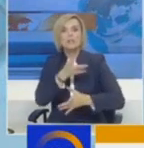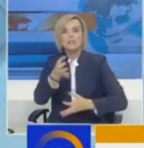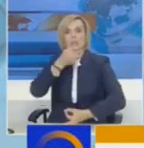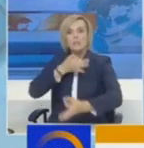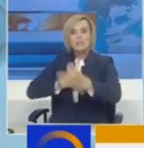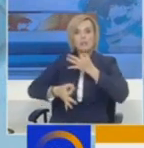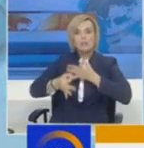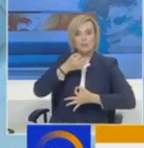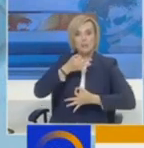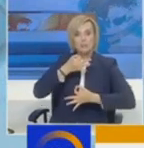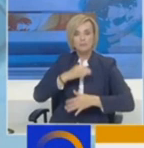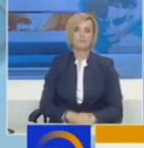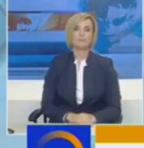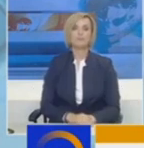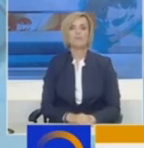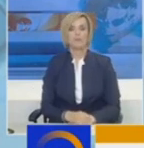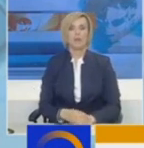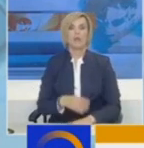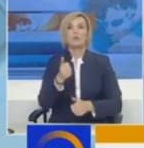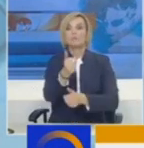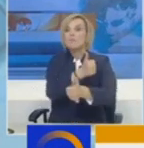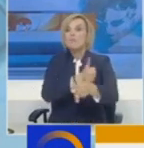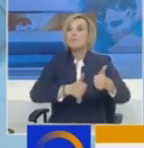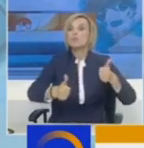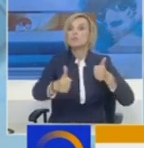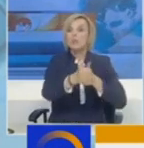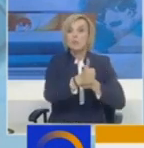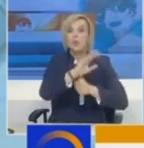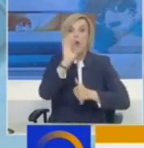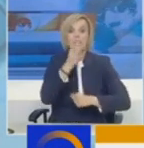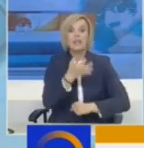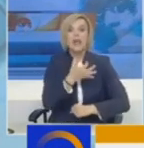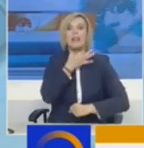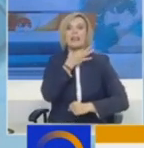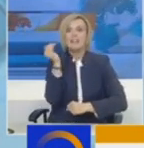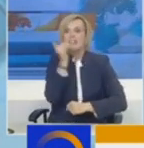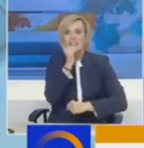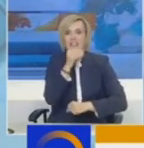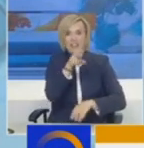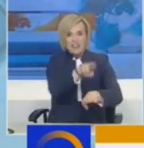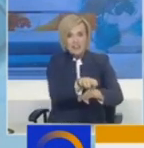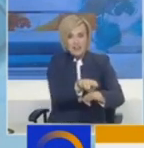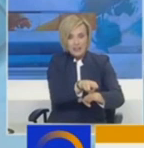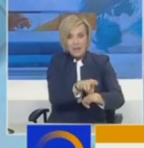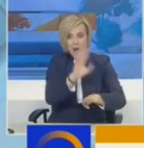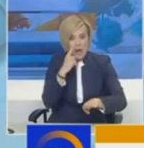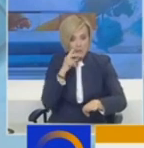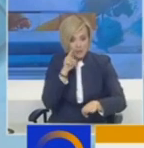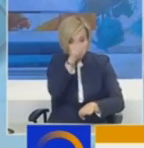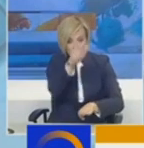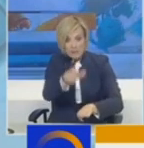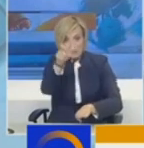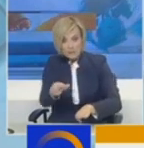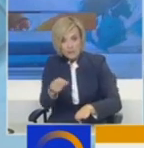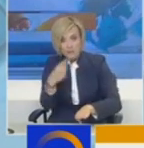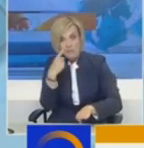δεδομένα. Δίδουν προτεραιότητα στις εισαγωγές στη μονάδα εντατικής θεραπείας, που πιστεύουν πως έχουν παραπάνω από